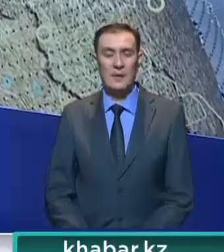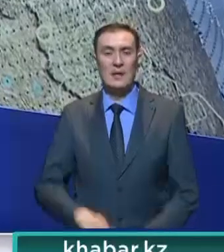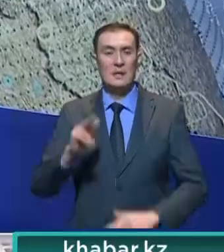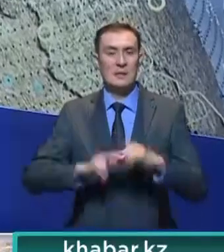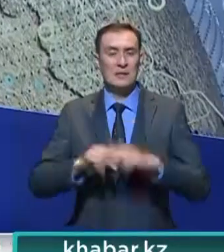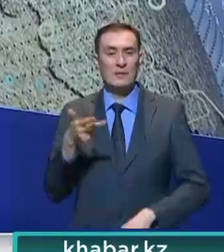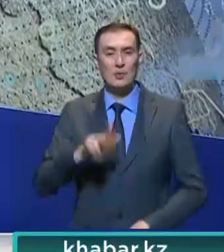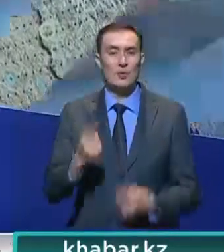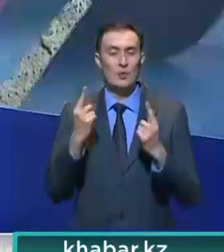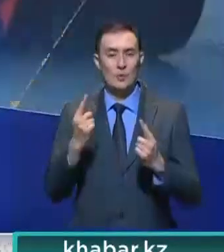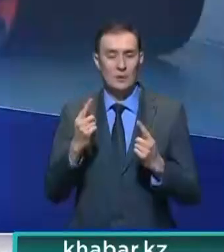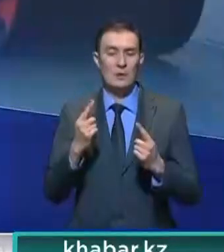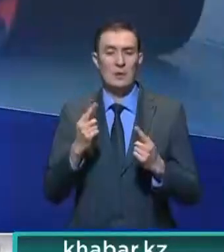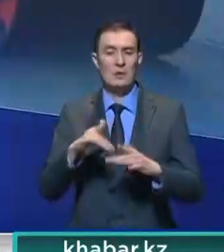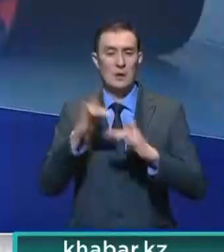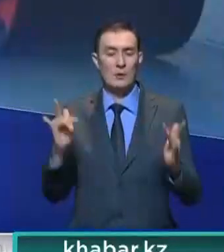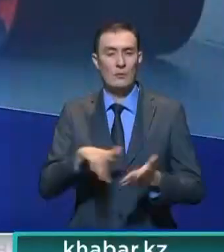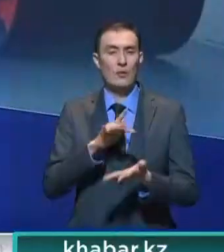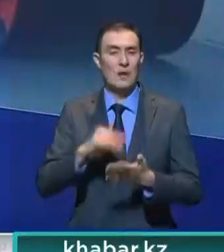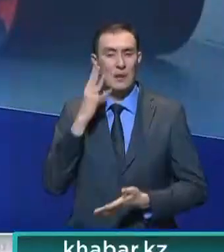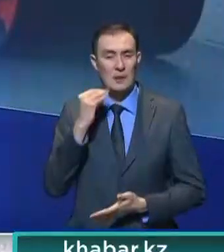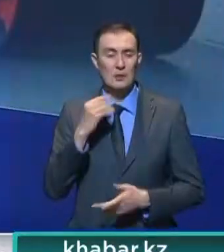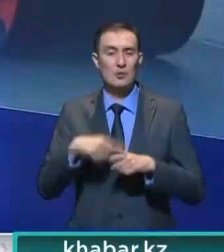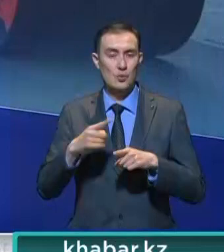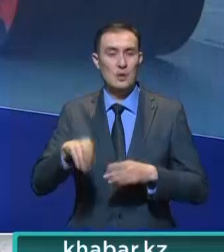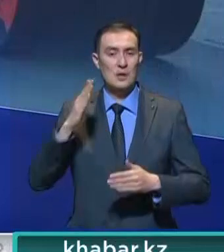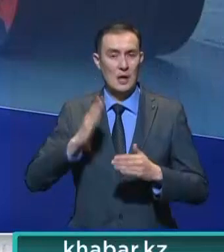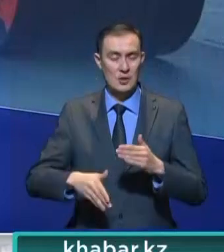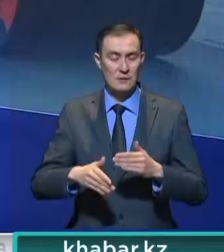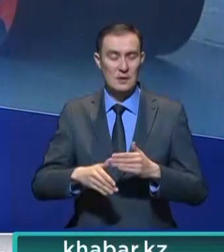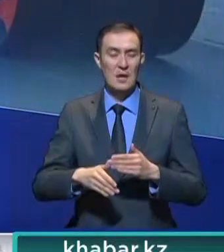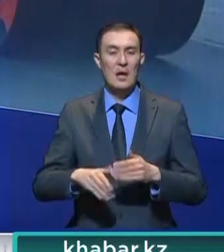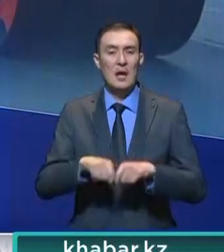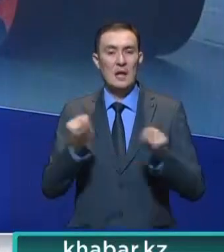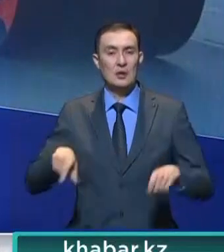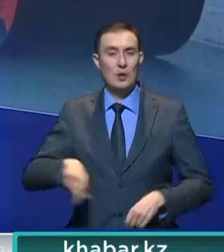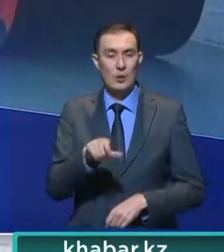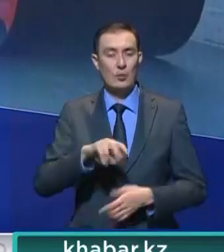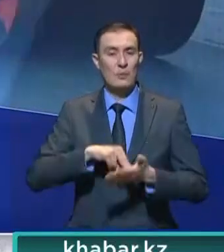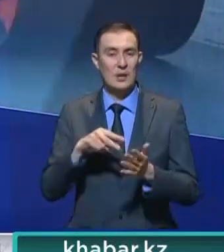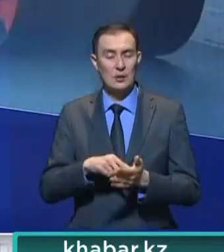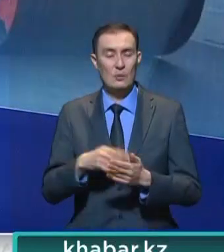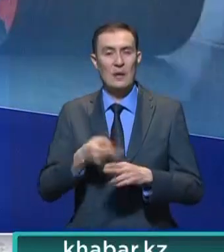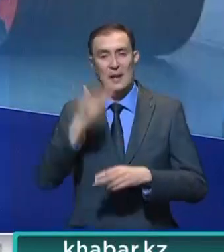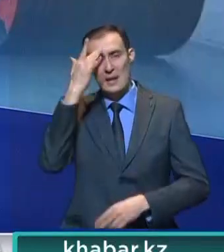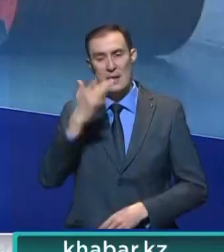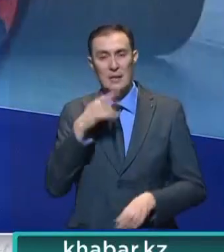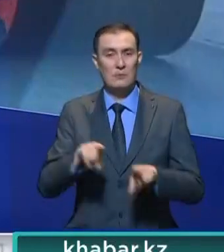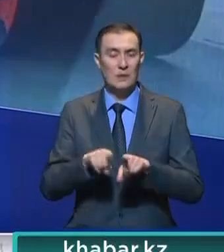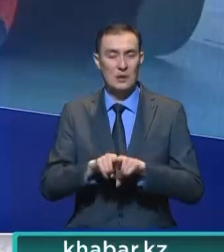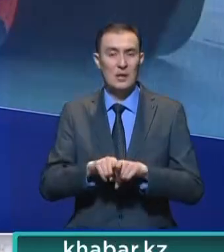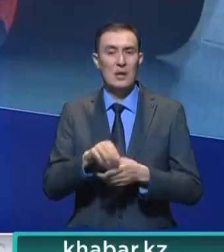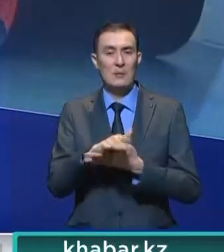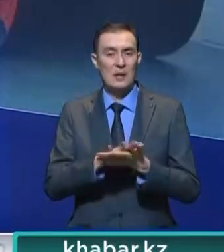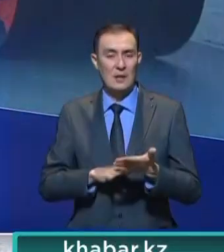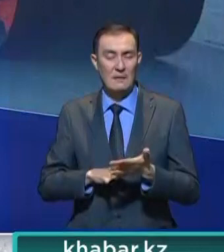Строительство трех крупных авторазвязок в Алматы близится к своему завершению. Открыть движение по двум из них планируют уже этим летом. Кроме того,